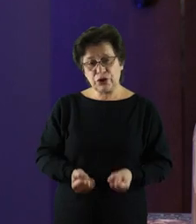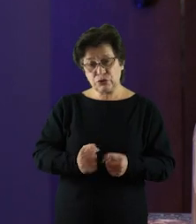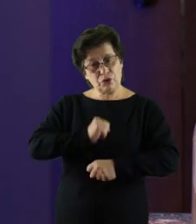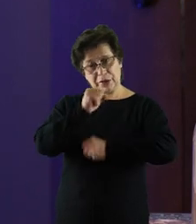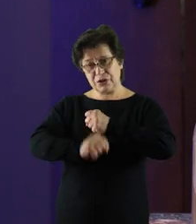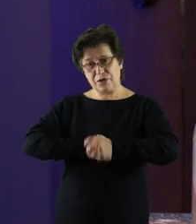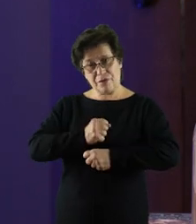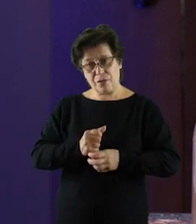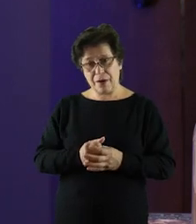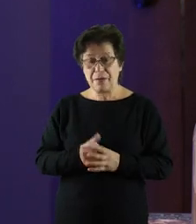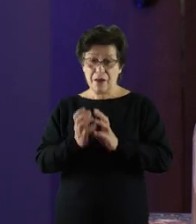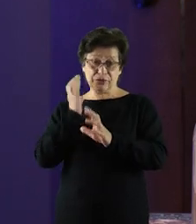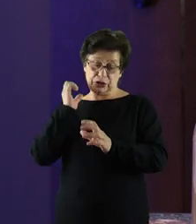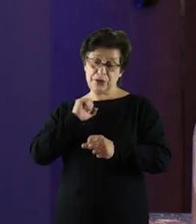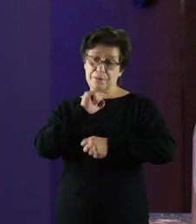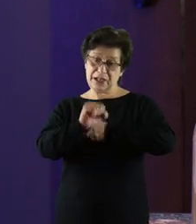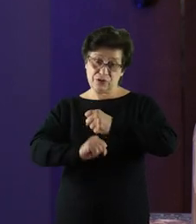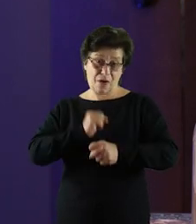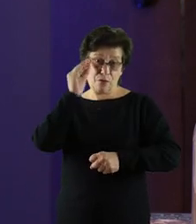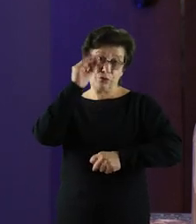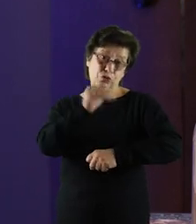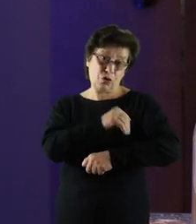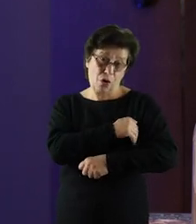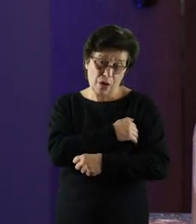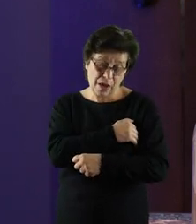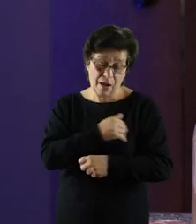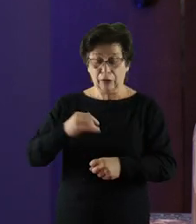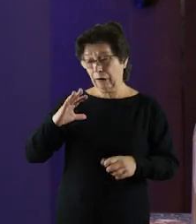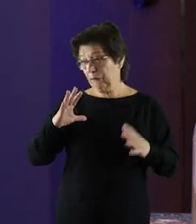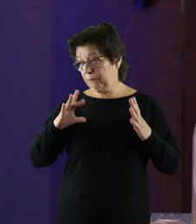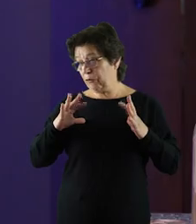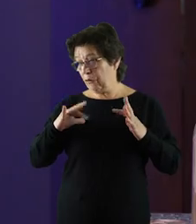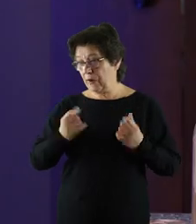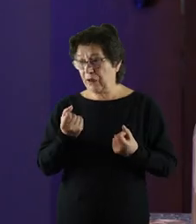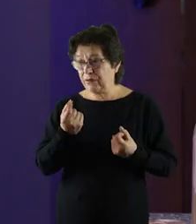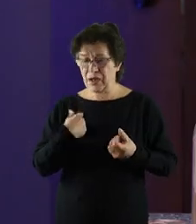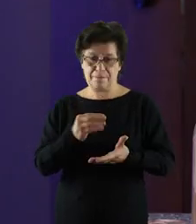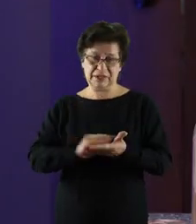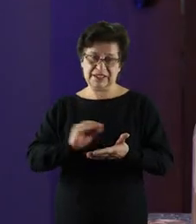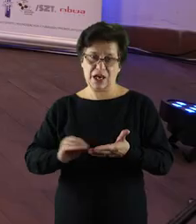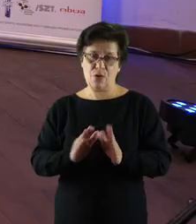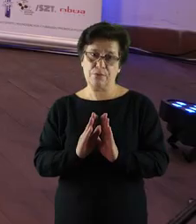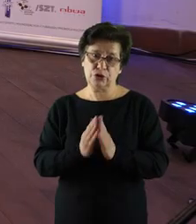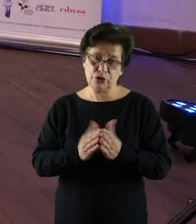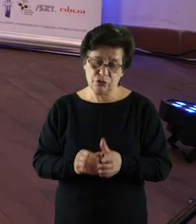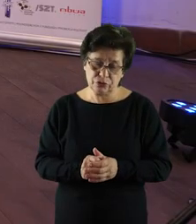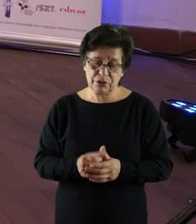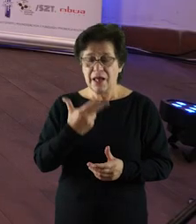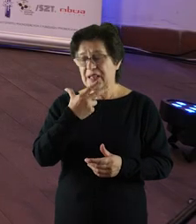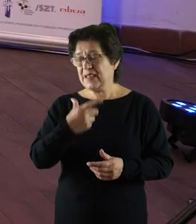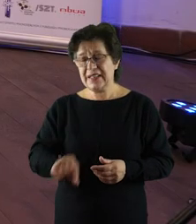Dużo wcześniej pracowałam na uczelni, każdą wolną chwilę poświęcałam na pisanie książki, co oznaczało nieprzespane